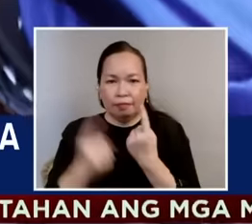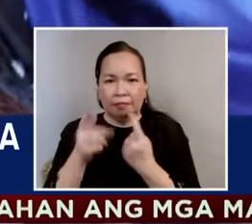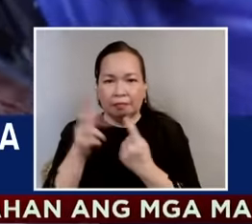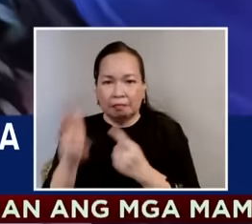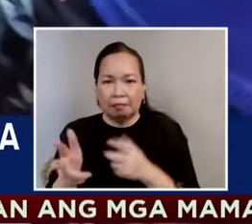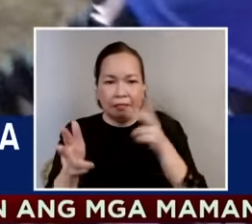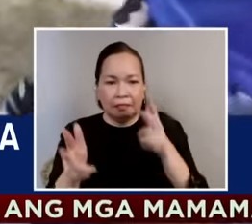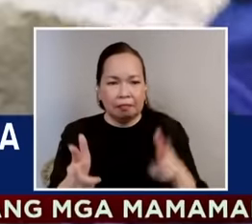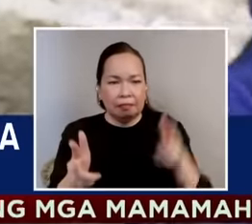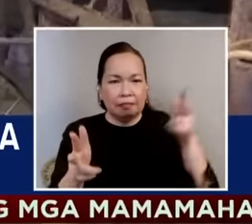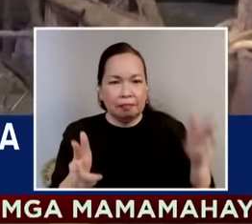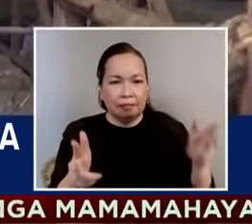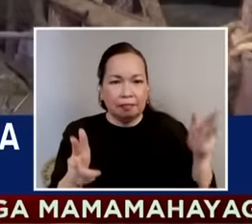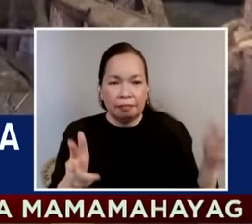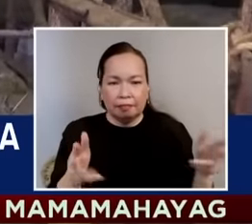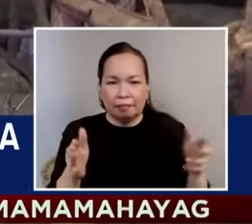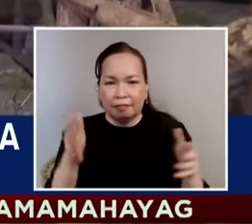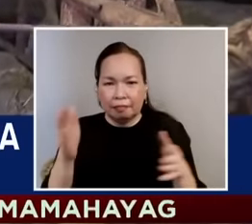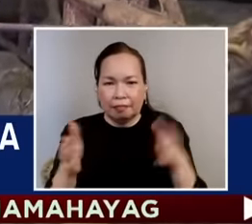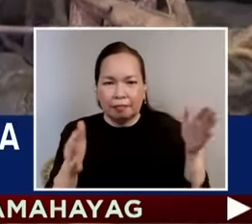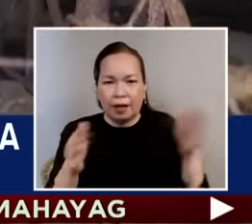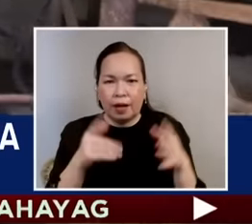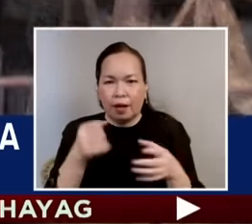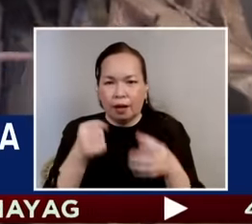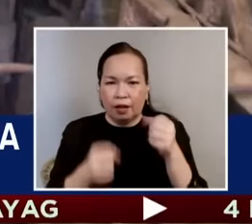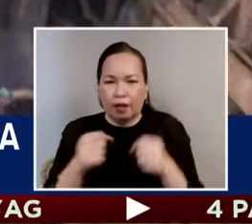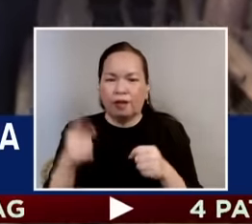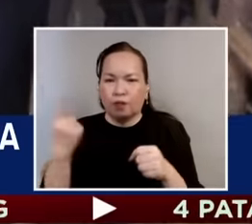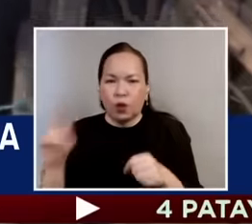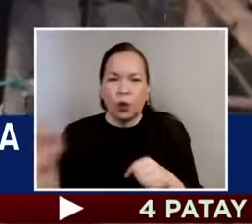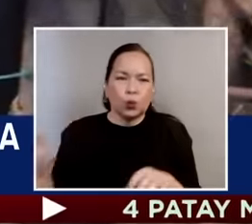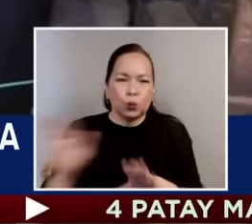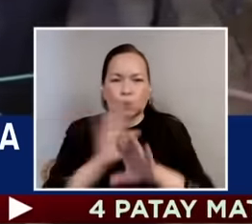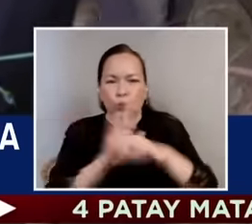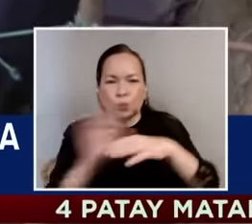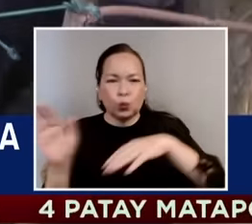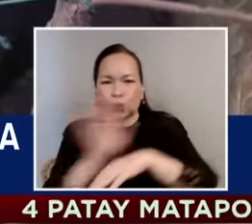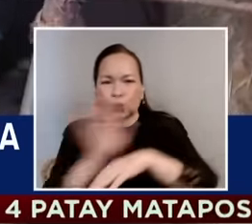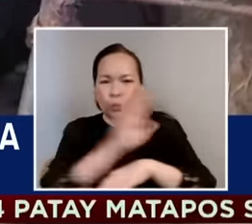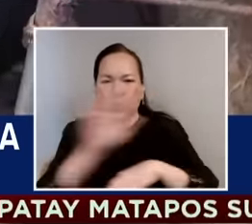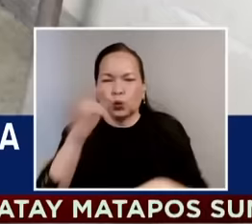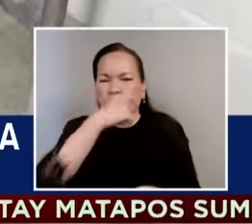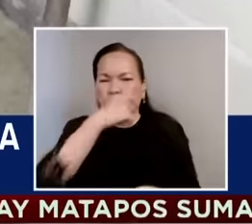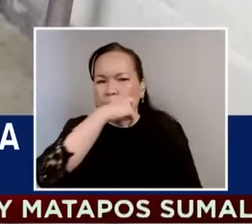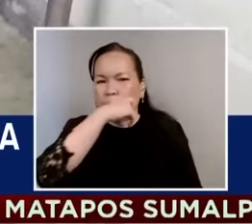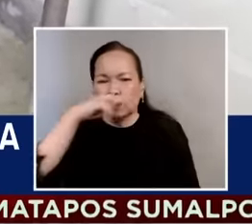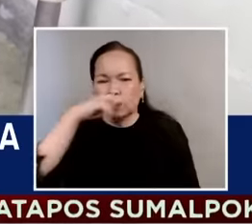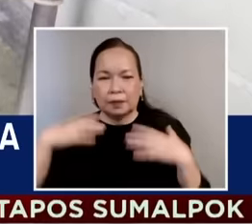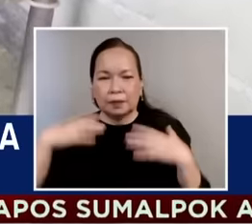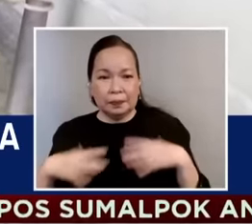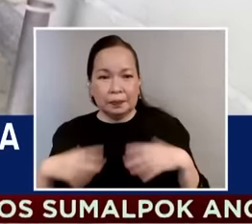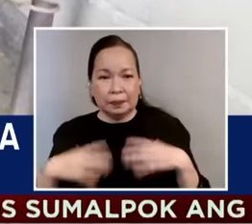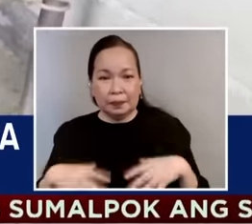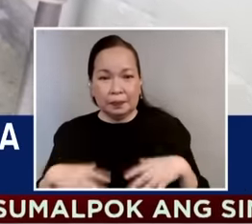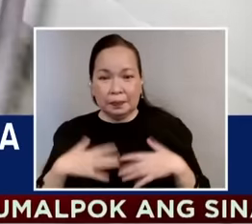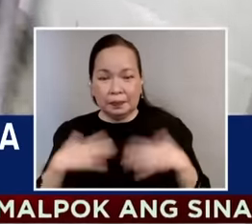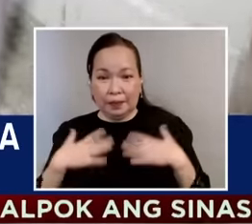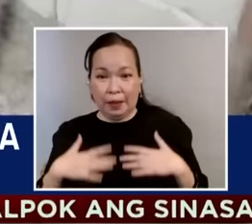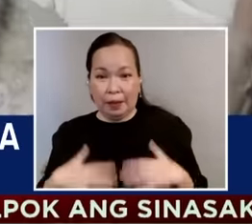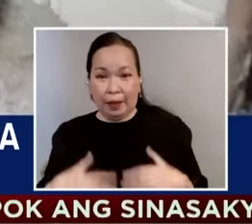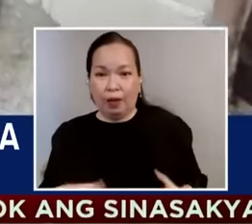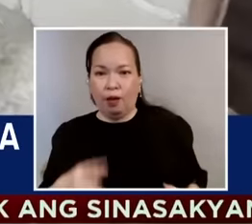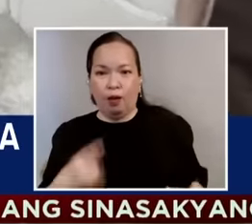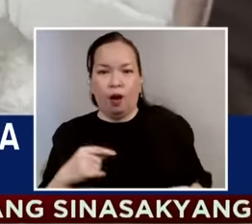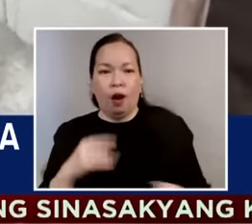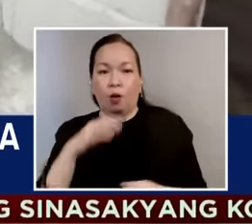lugar na paggagatasan. Sinigurado din ni Samuel na tuyo ang katawan ng kalabaw para walang hahalong